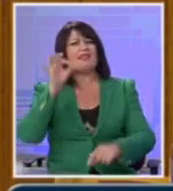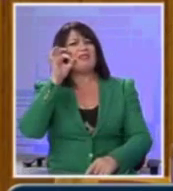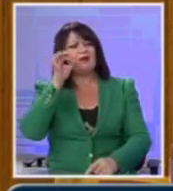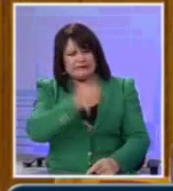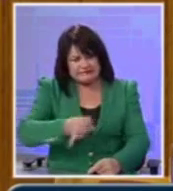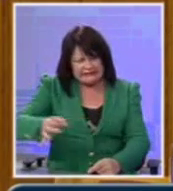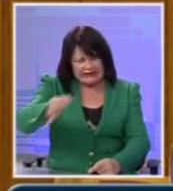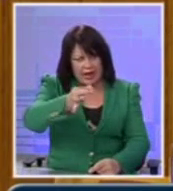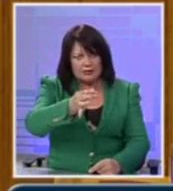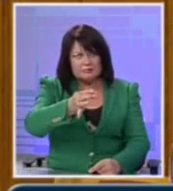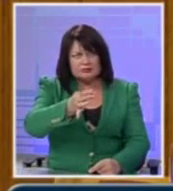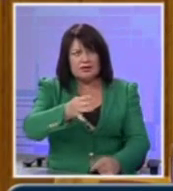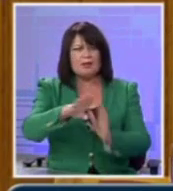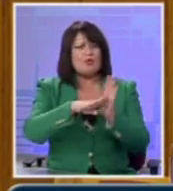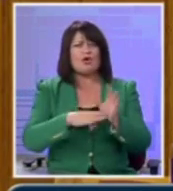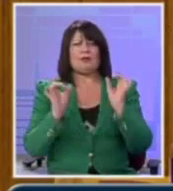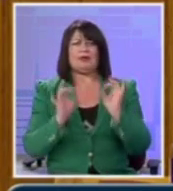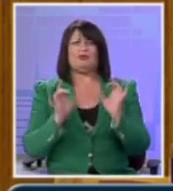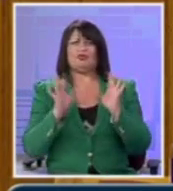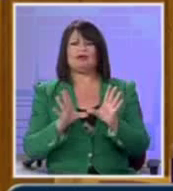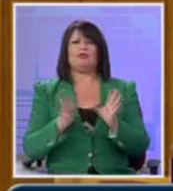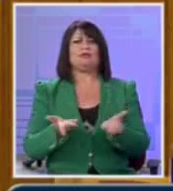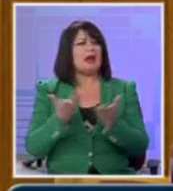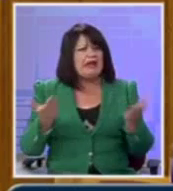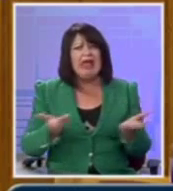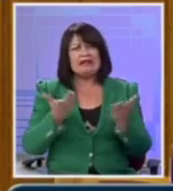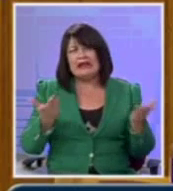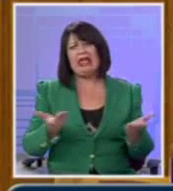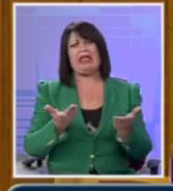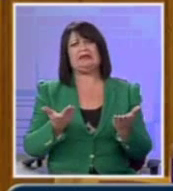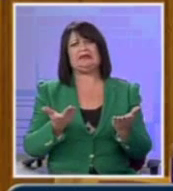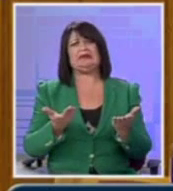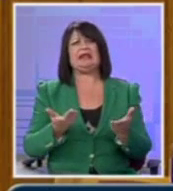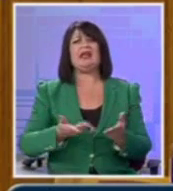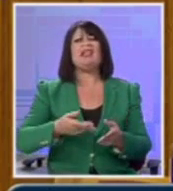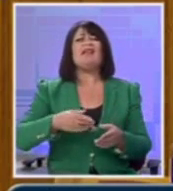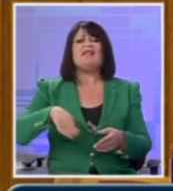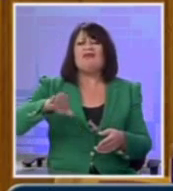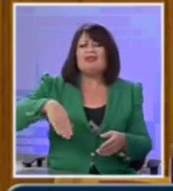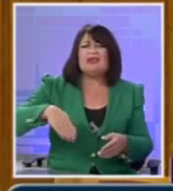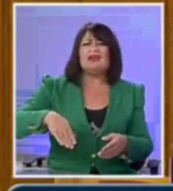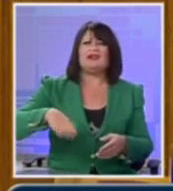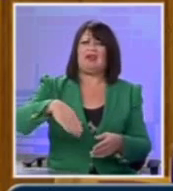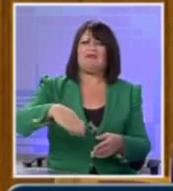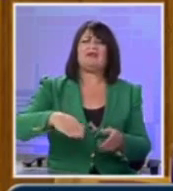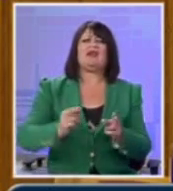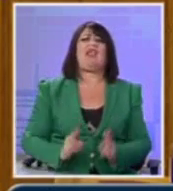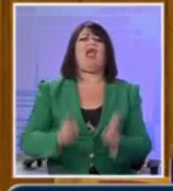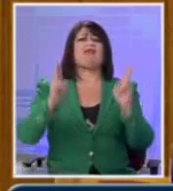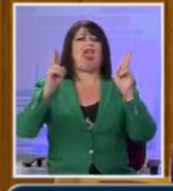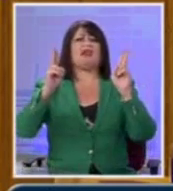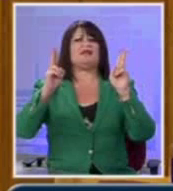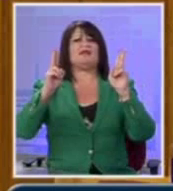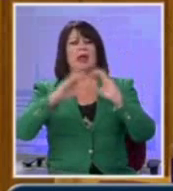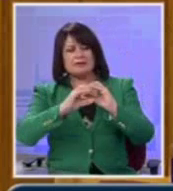Ελλάδα, δεν έχει προγραμματιστεί να μπει ένα μέτρο σωλήνα για φτηνή ενέργεια, για αξιοποίηση γεωθερμίας, που θα